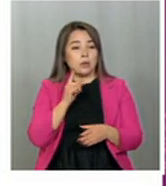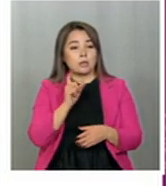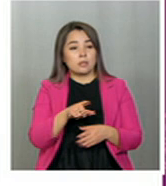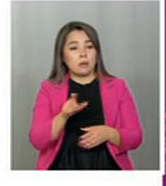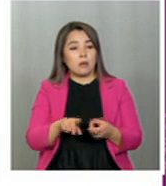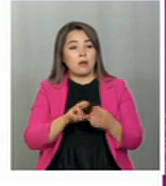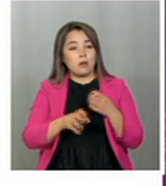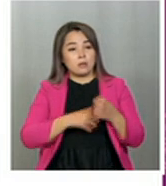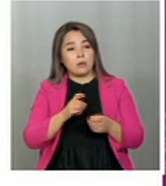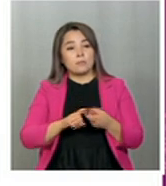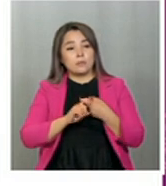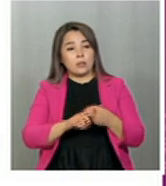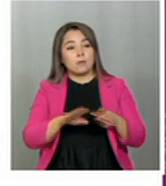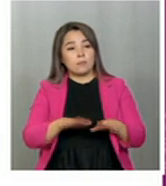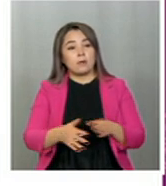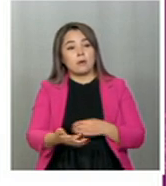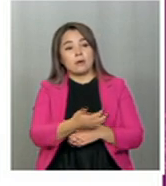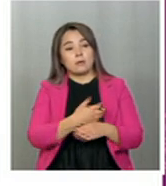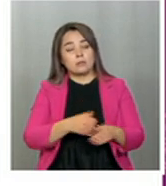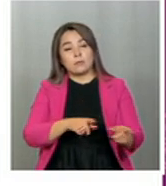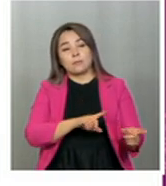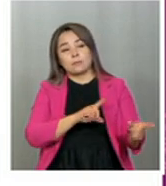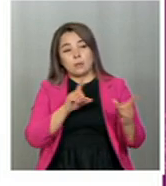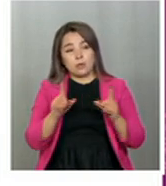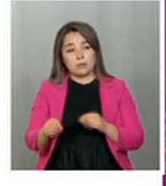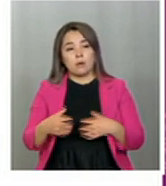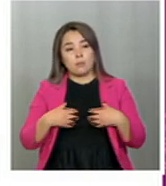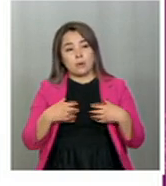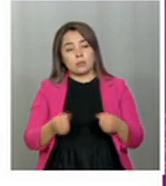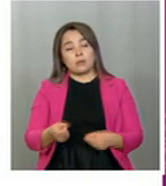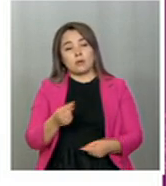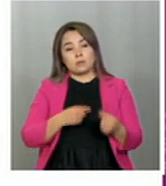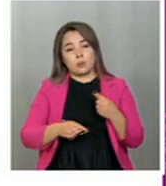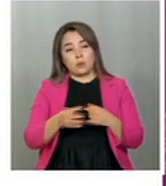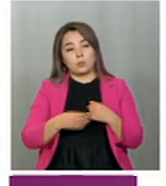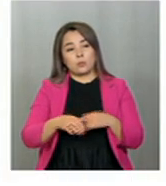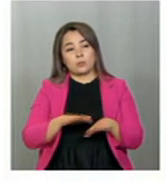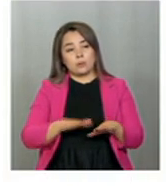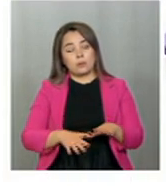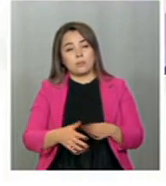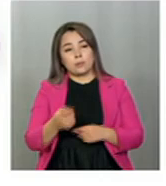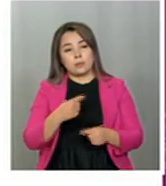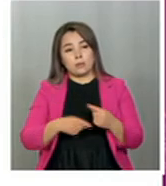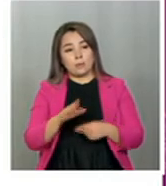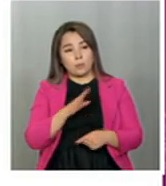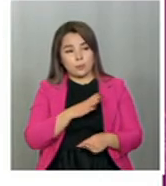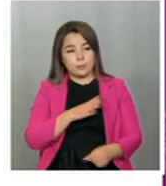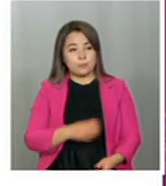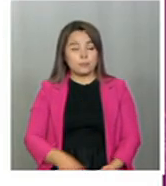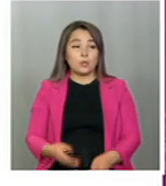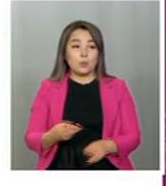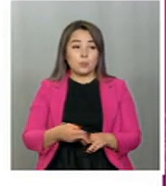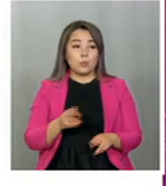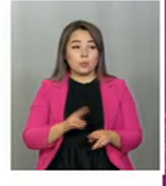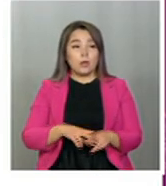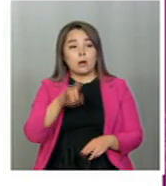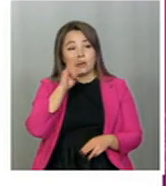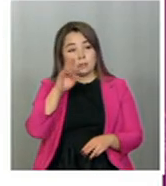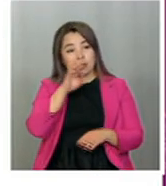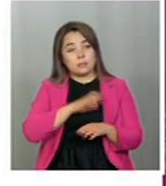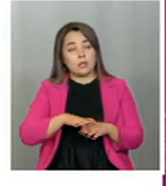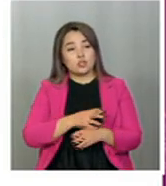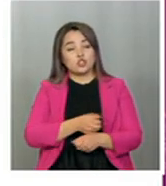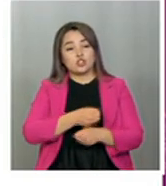дерттің өршіп жатқан жерлерінде қалып қоймай, аман-есен туған жеріне табан тіреді. Бұл қазақ елінің